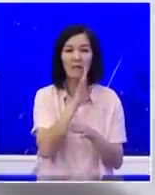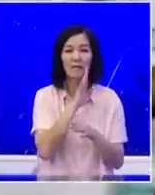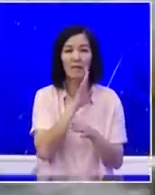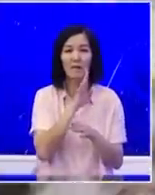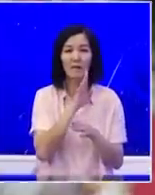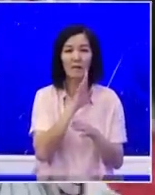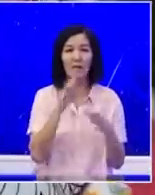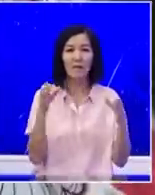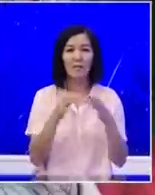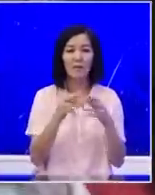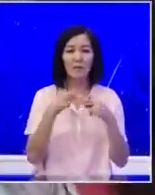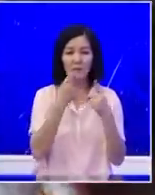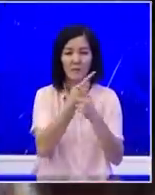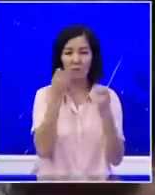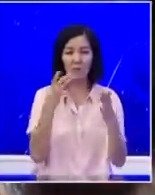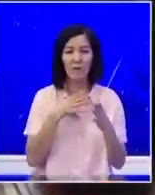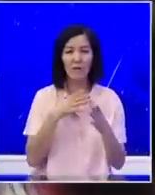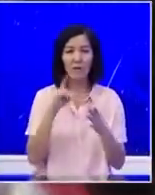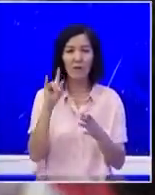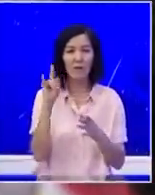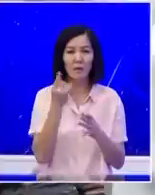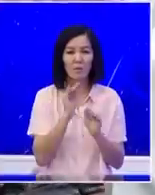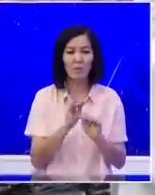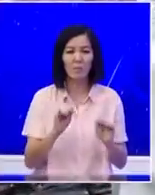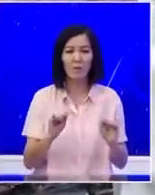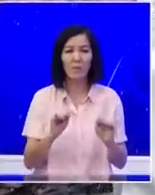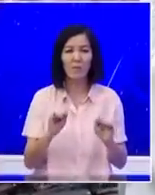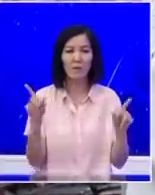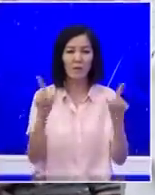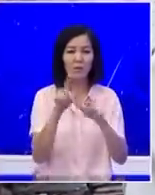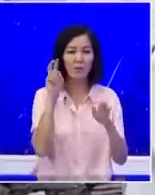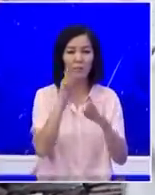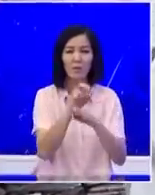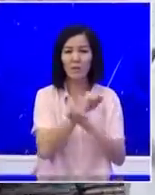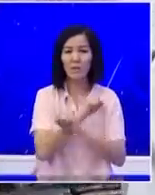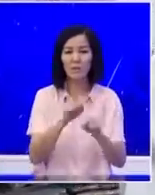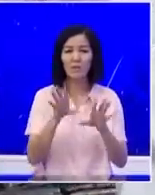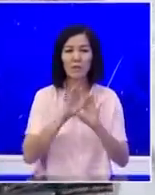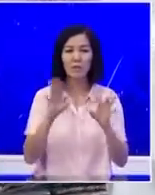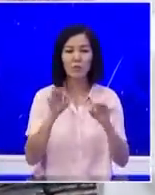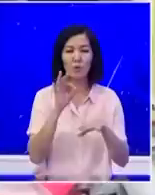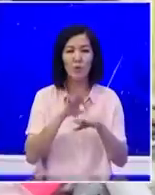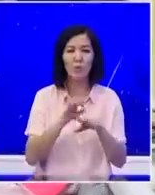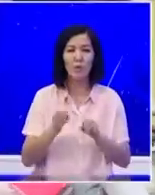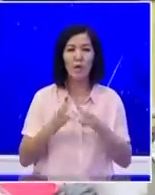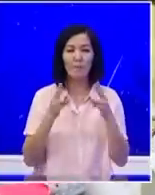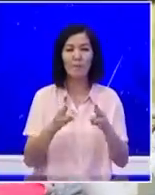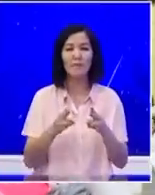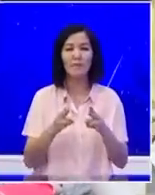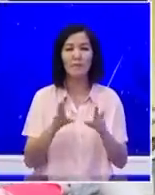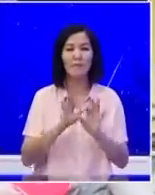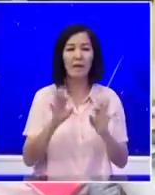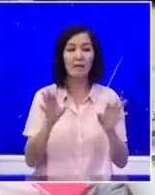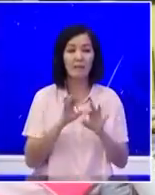мониторинг тобынан ескерту алды. Кішкентай сәбиімен дүкен аралаған келіншекке түсіндіру жүргізіліп, аты жаман вирустың қауіптілігі жайында ақпарат